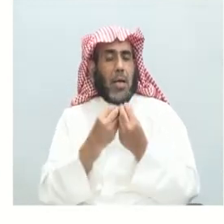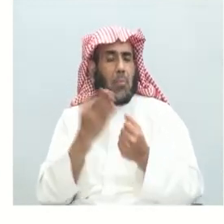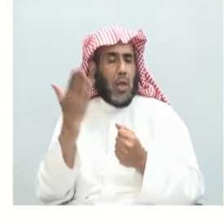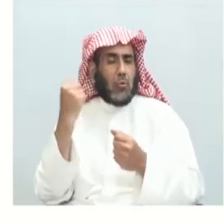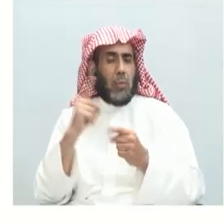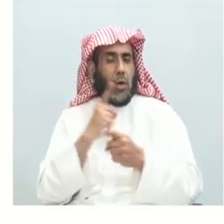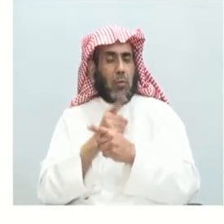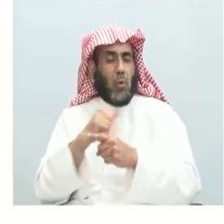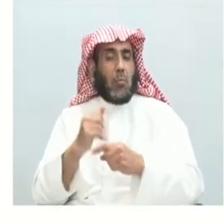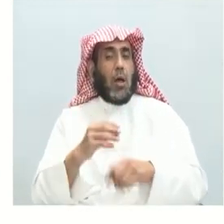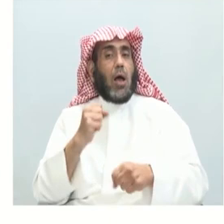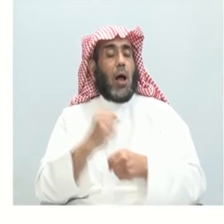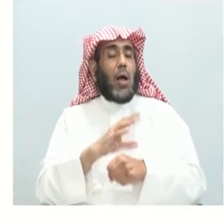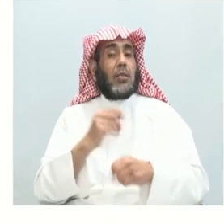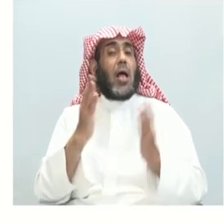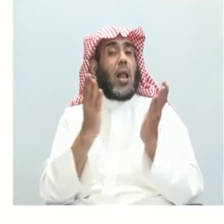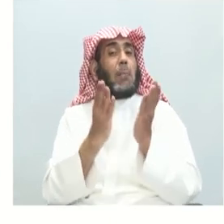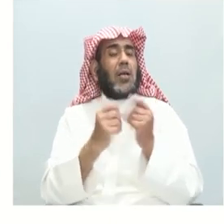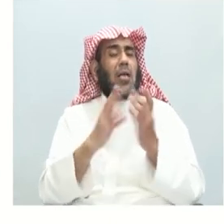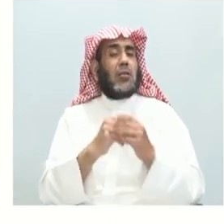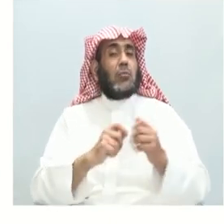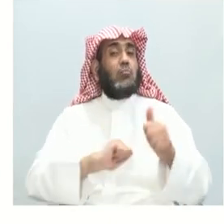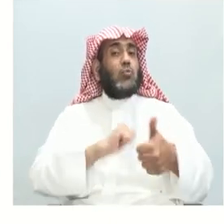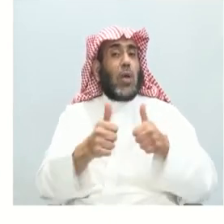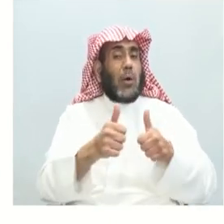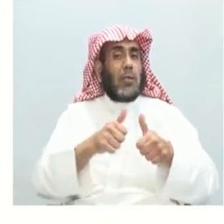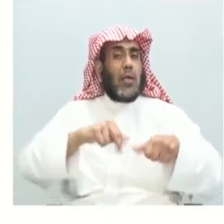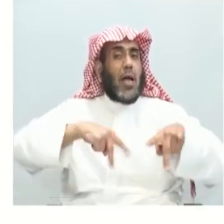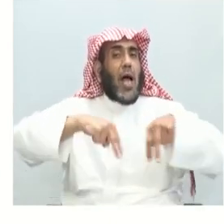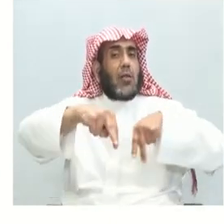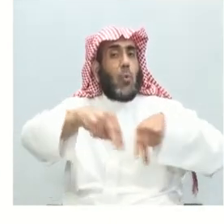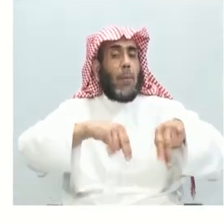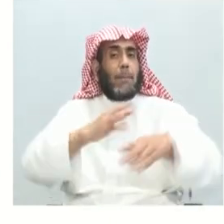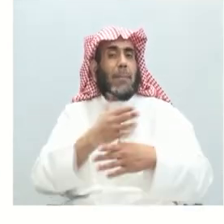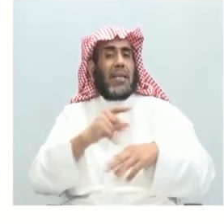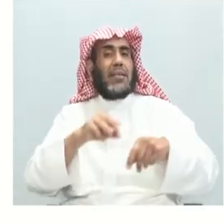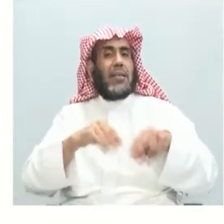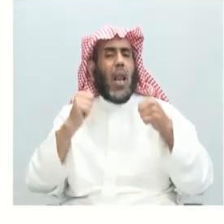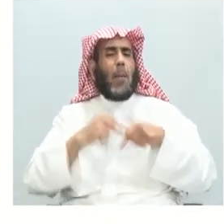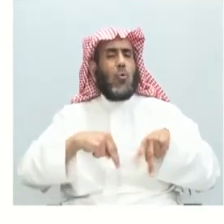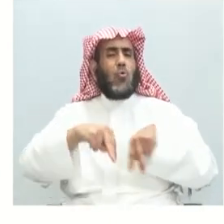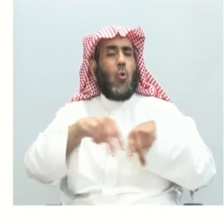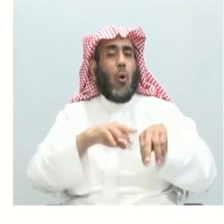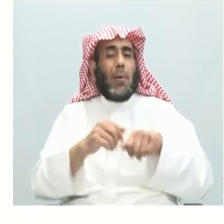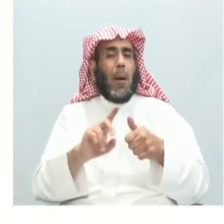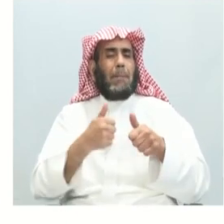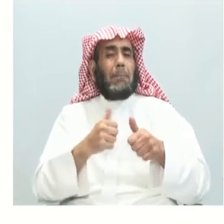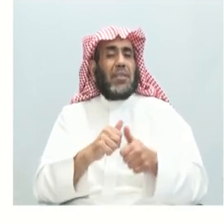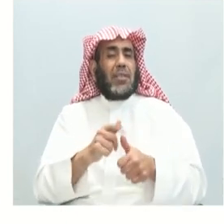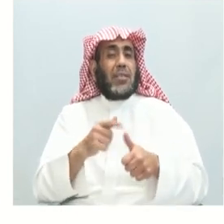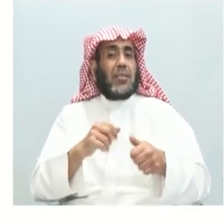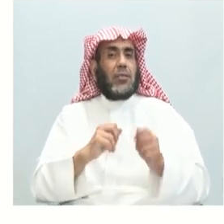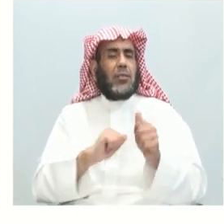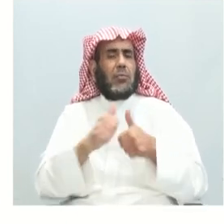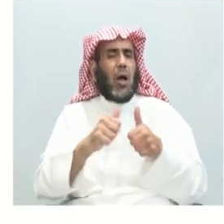سابقا اقامت احدى المدارس مسابقه عدو بين تلاميذها وبعد بدء السباق